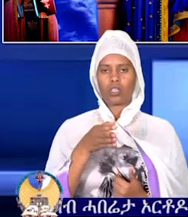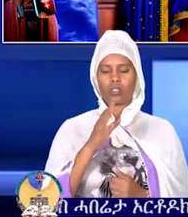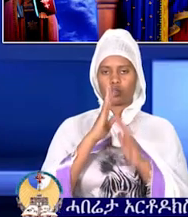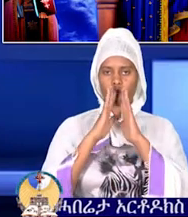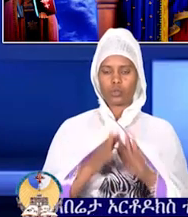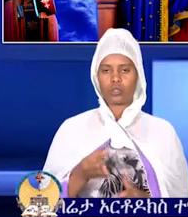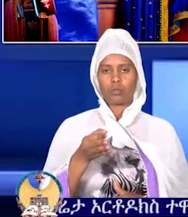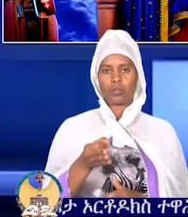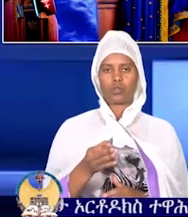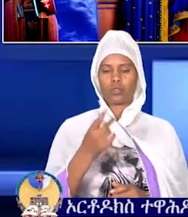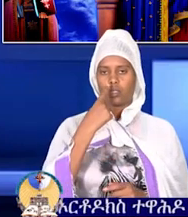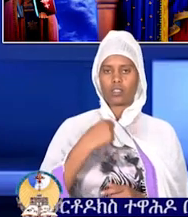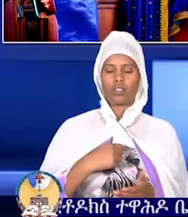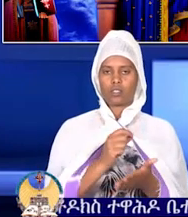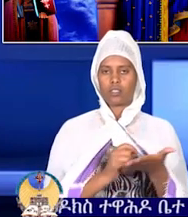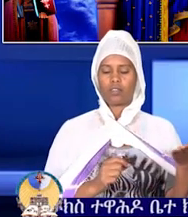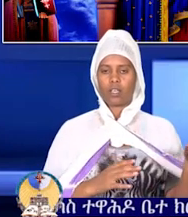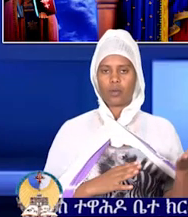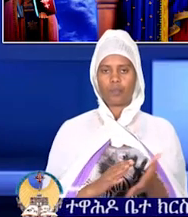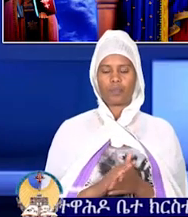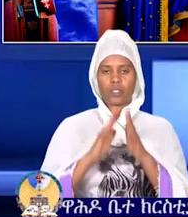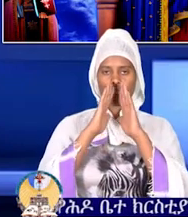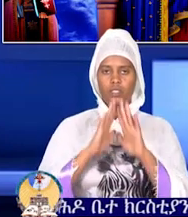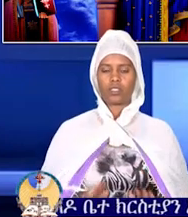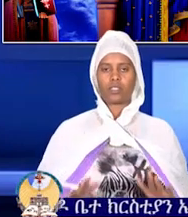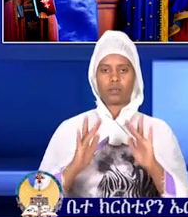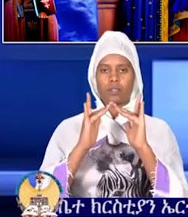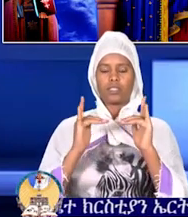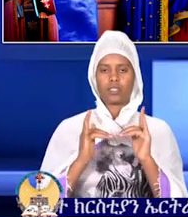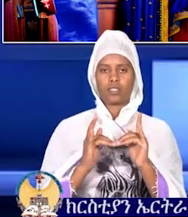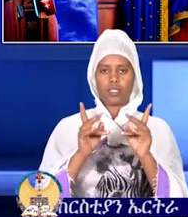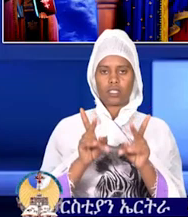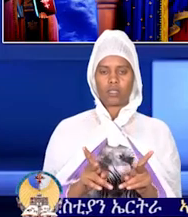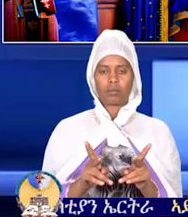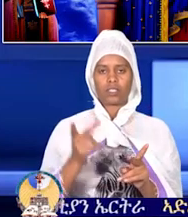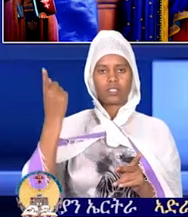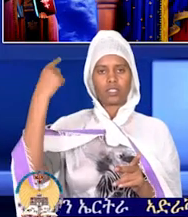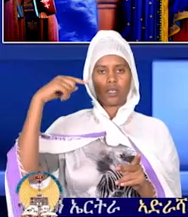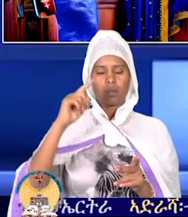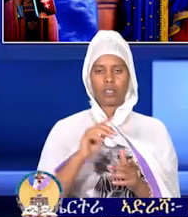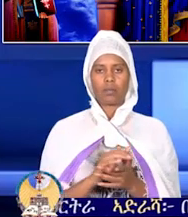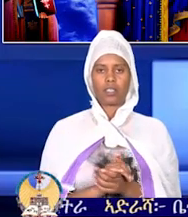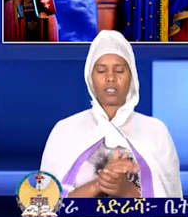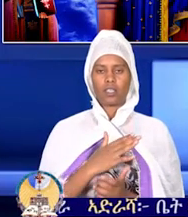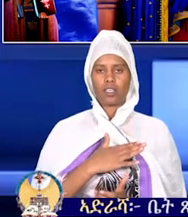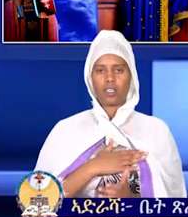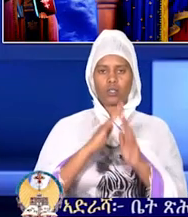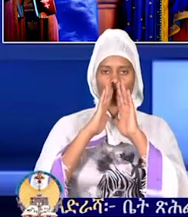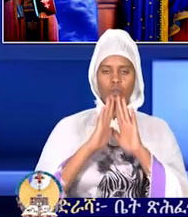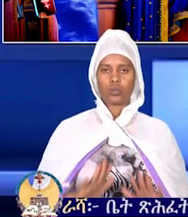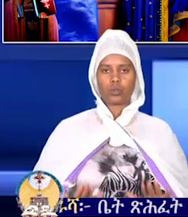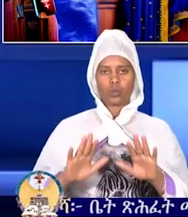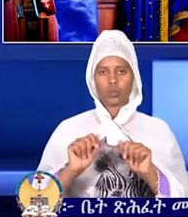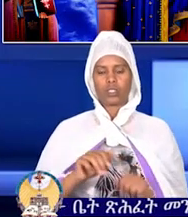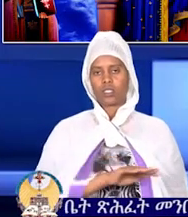ሊቀ ሐዋርያት ቅዱስ ጴጥሮስ ጽሒፍልና ኣሎ። ቅዱስ ቤተ ክርስቲያን ከምቲ እግዚአብሔር